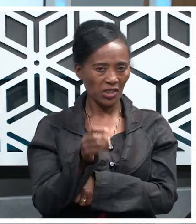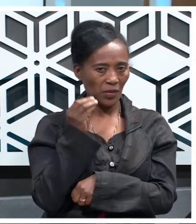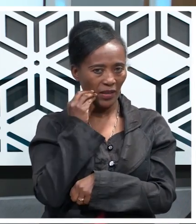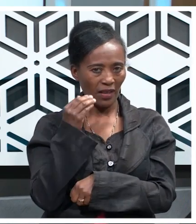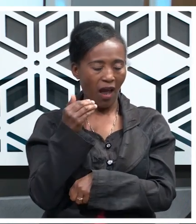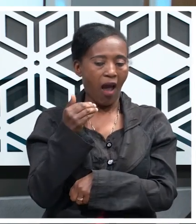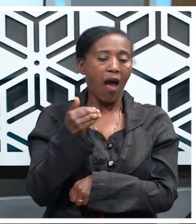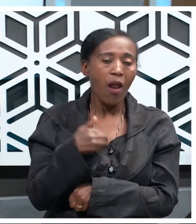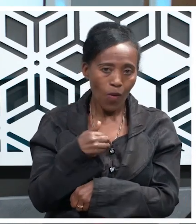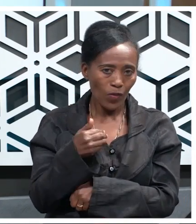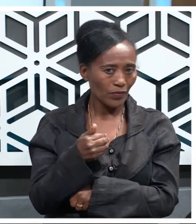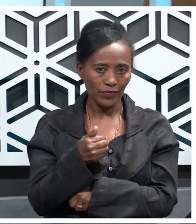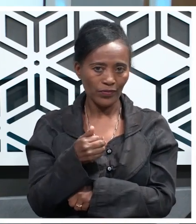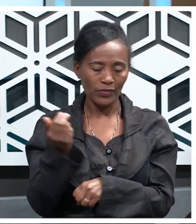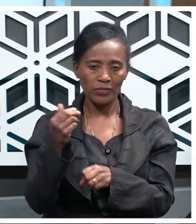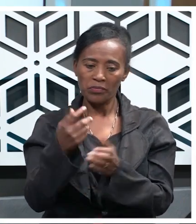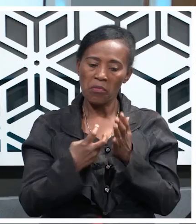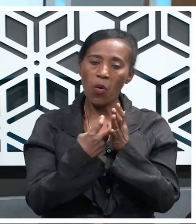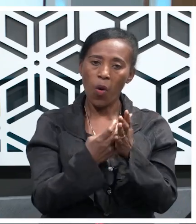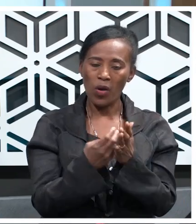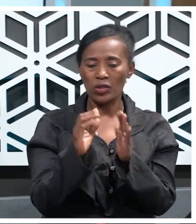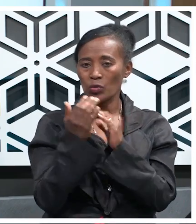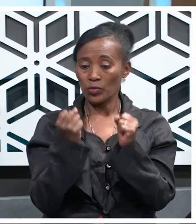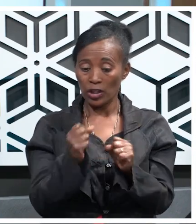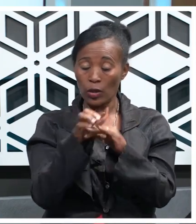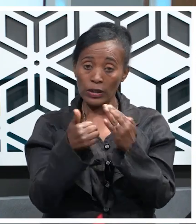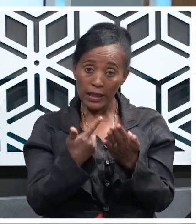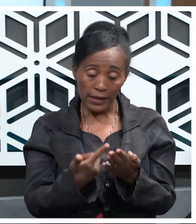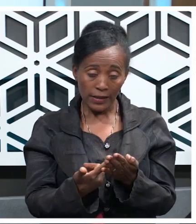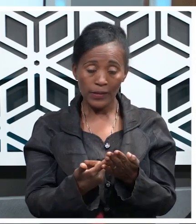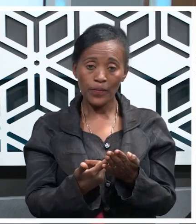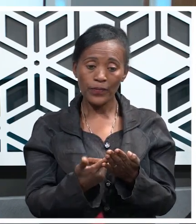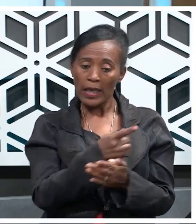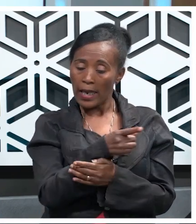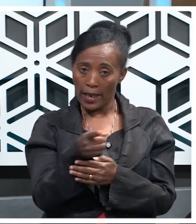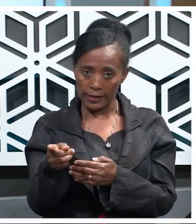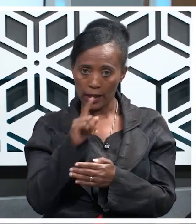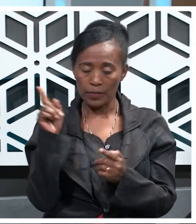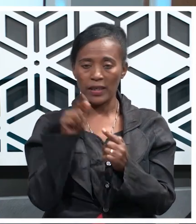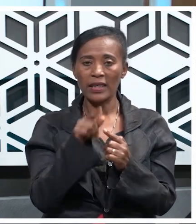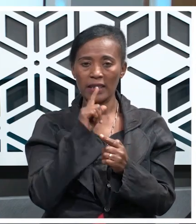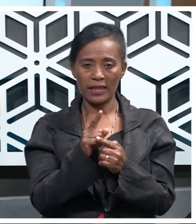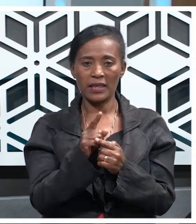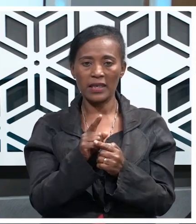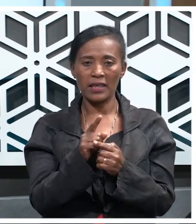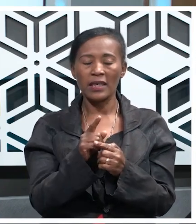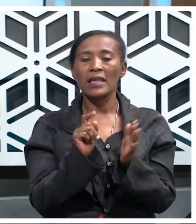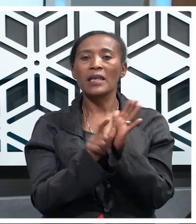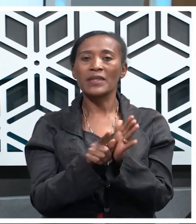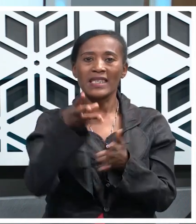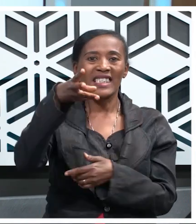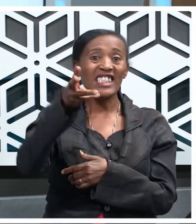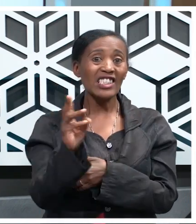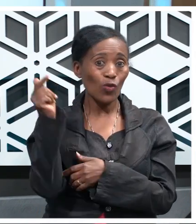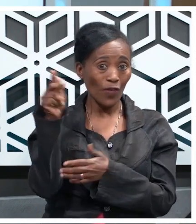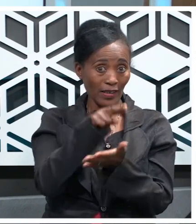ሽንት ቤት መጸዳጃ ቤቶች አሉ፣ መጓጓዣ ወይዎች አሉ። ስለዚህ እነዛን እንደ ምክር የማቅረብ አይነት ነገር